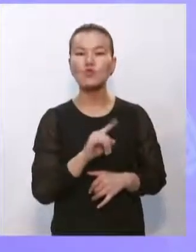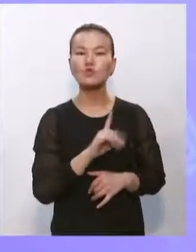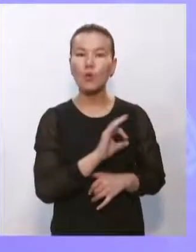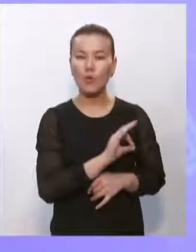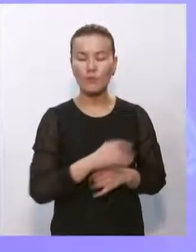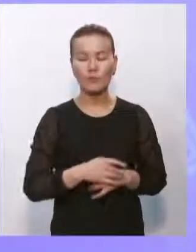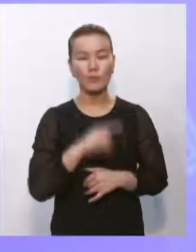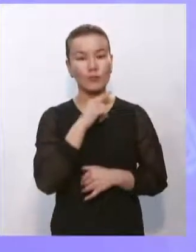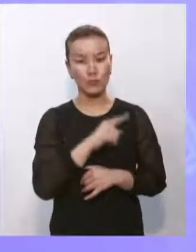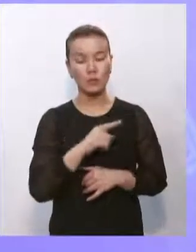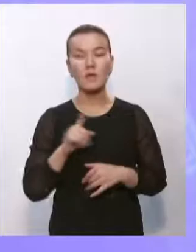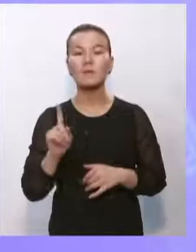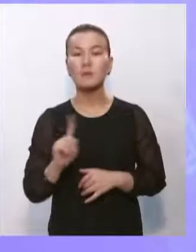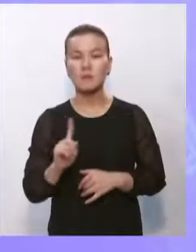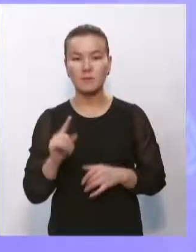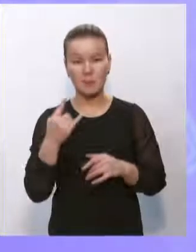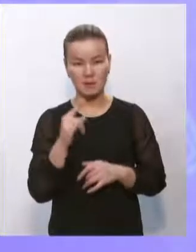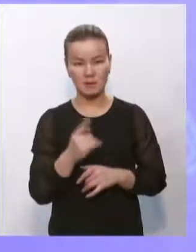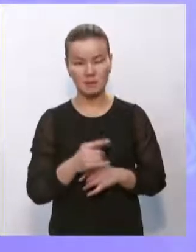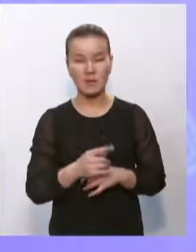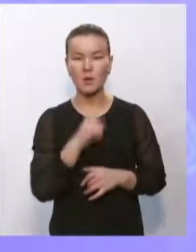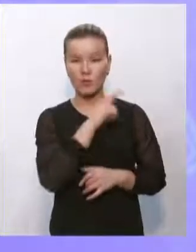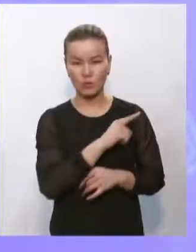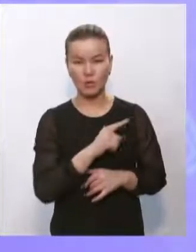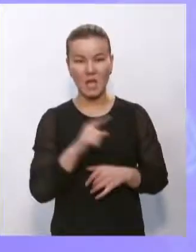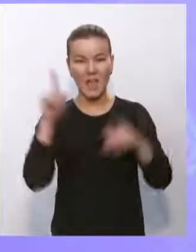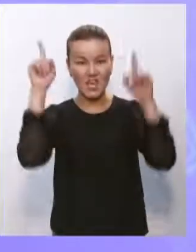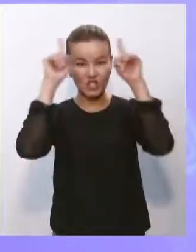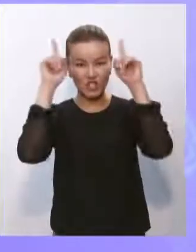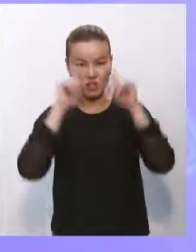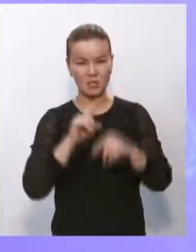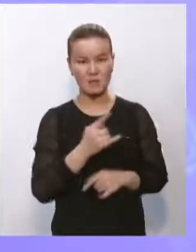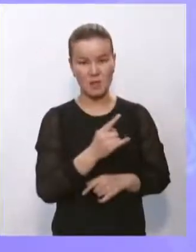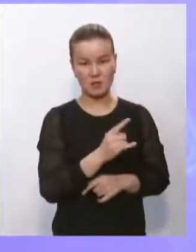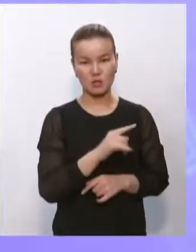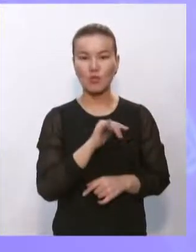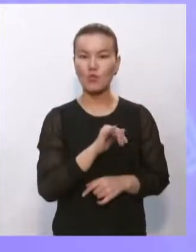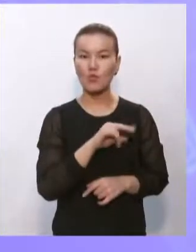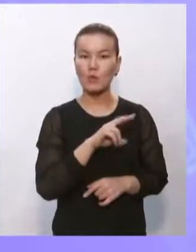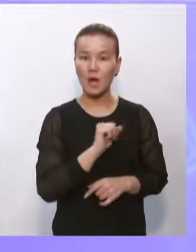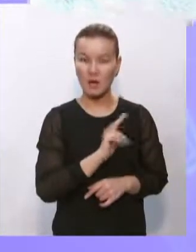Бул эмненин баласы? Бул эчкинин баласы, улак.